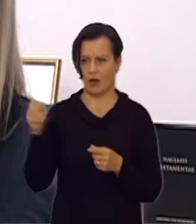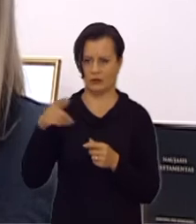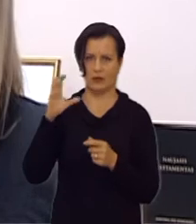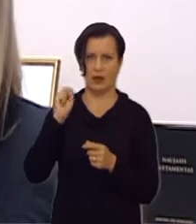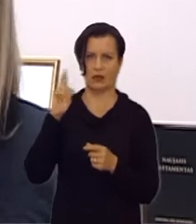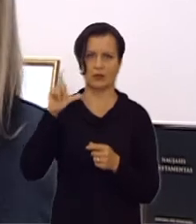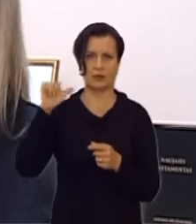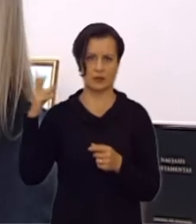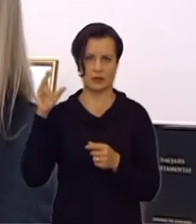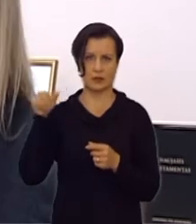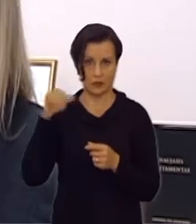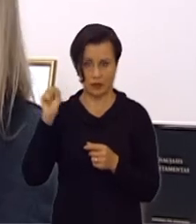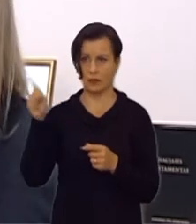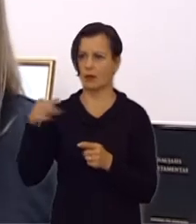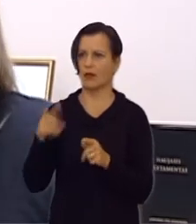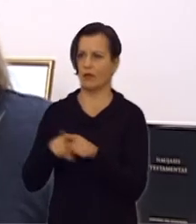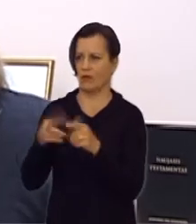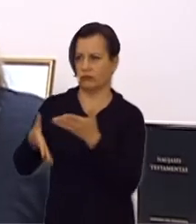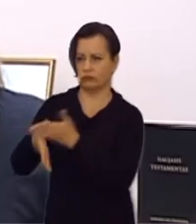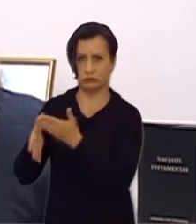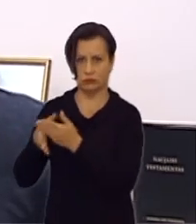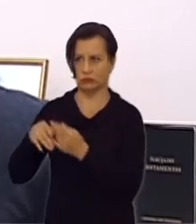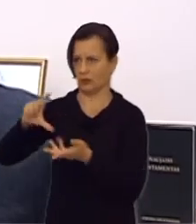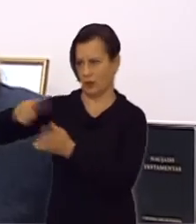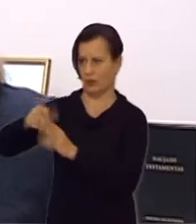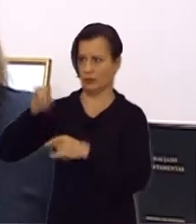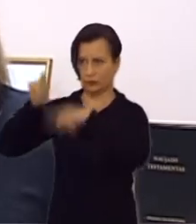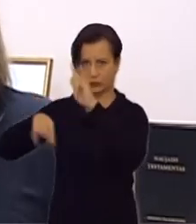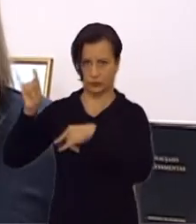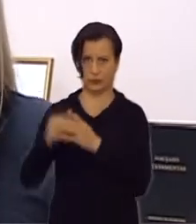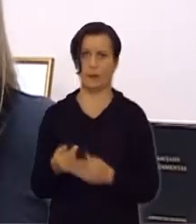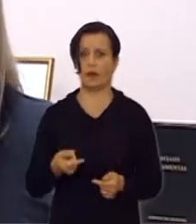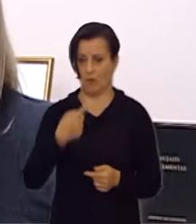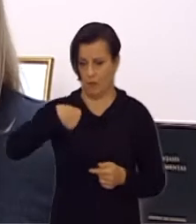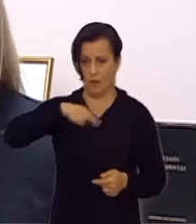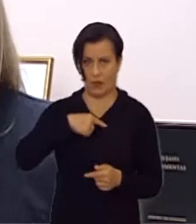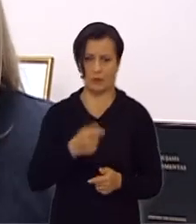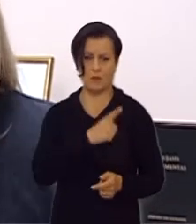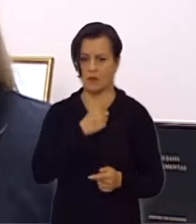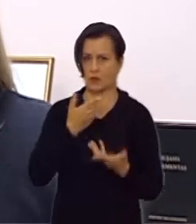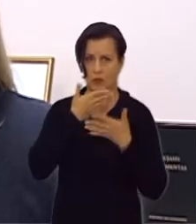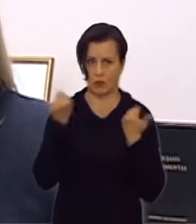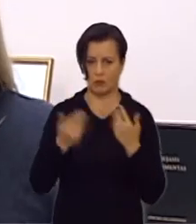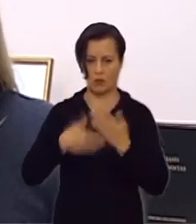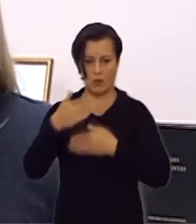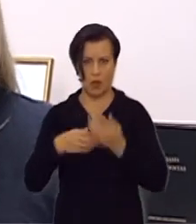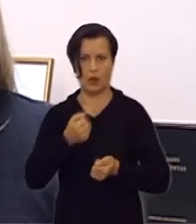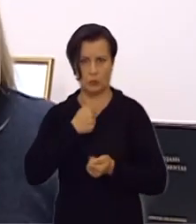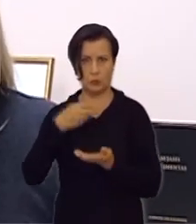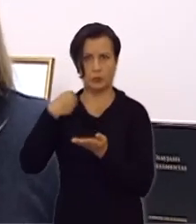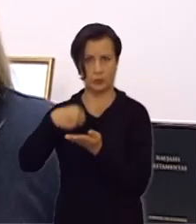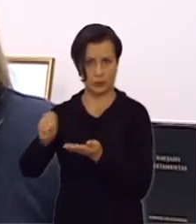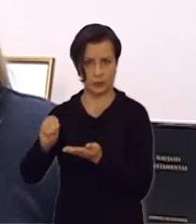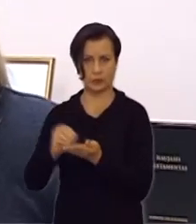mūsų vieną kambarį. Nes mes tokių meistrų neturim, medžiagų nusipirkom,